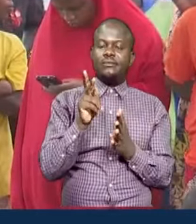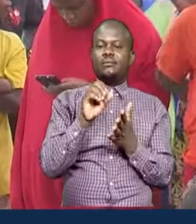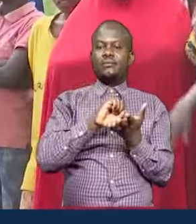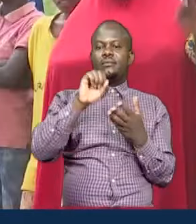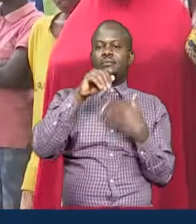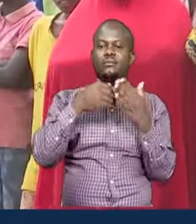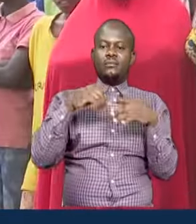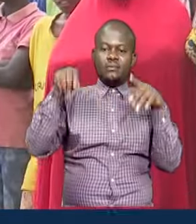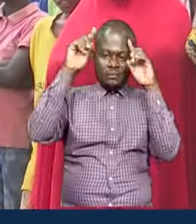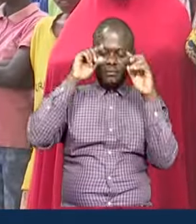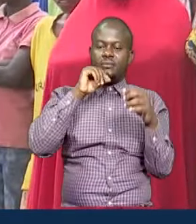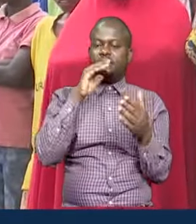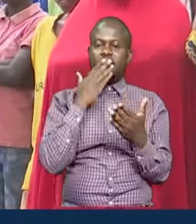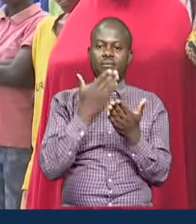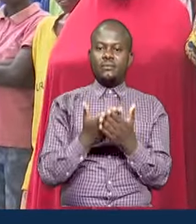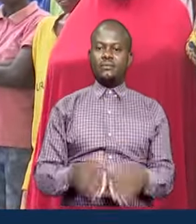bimeze neza.